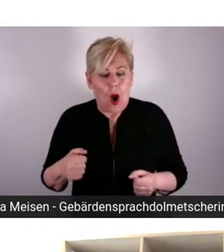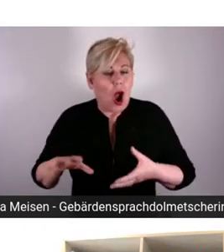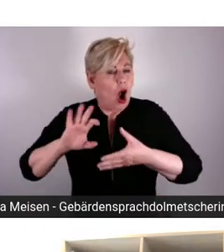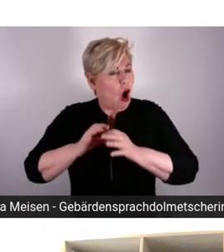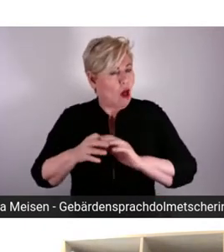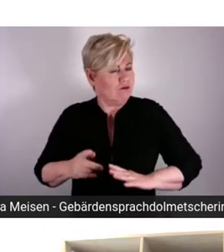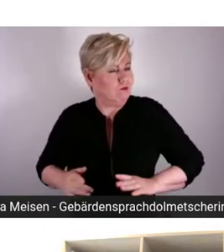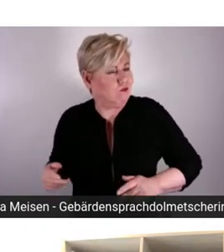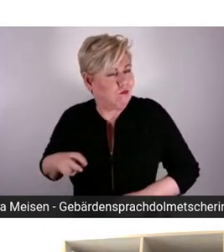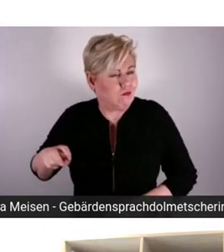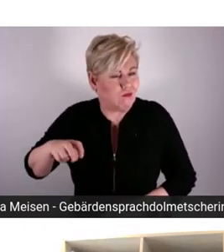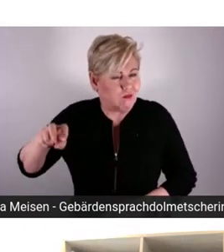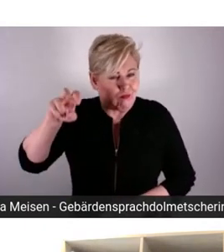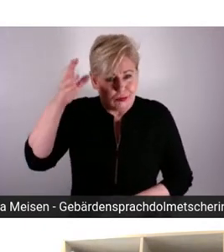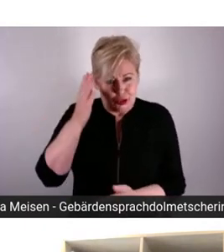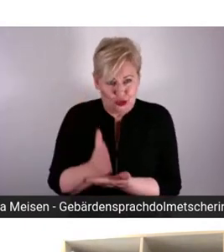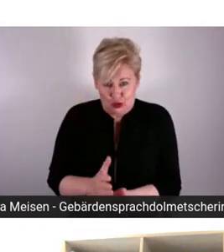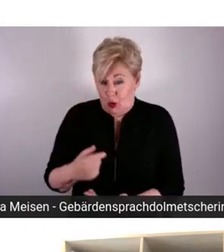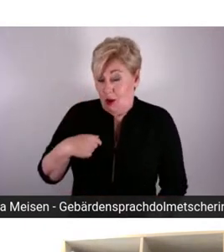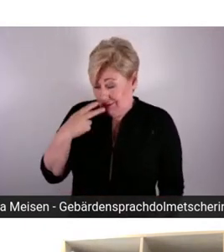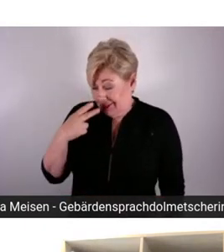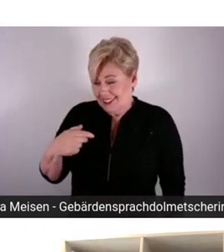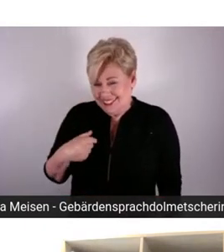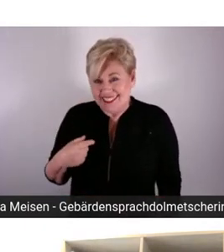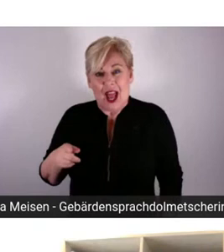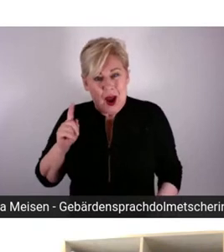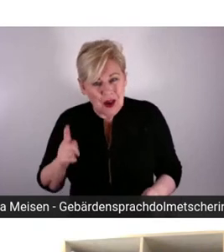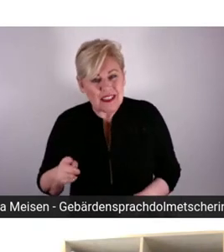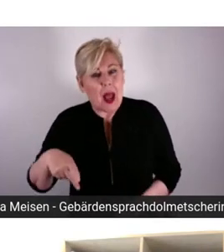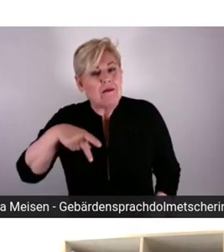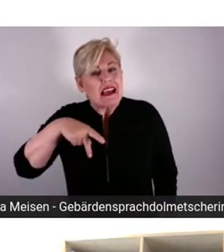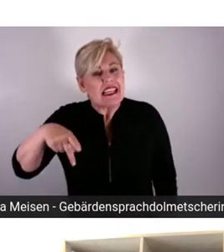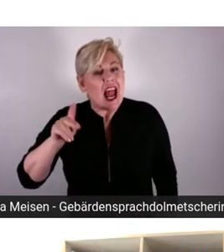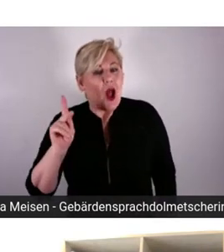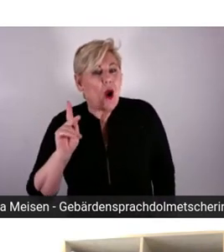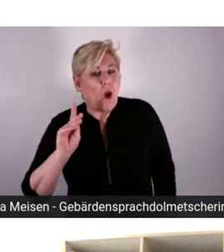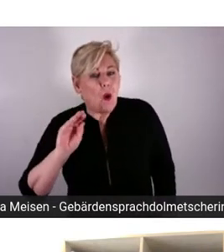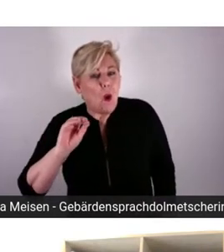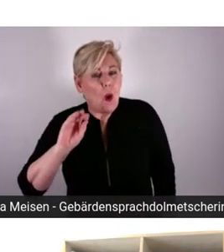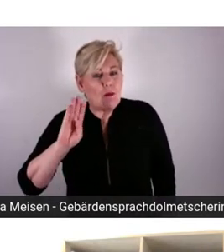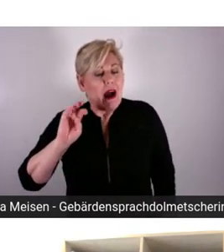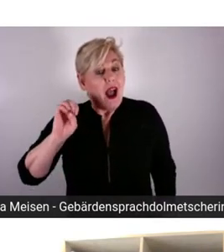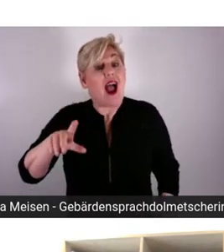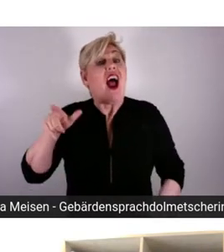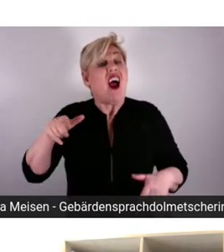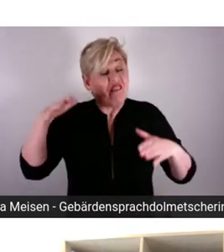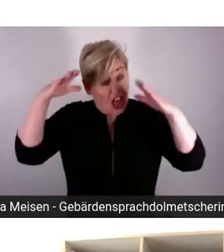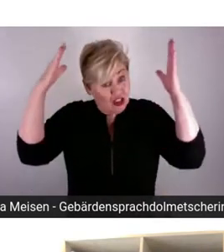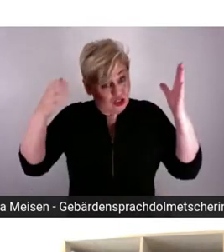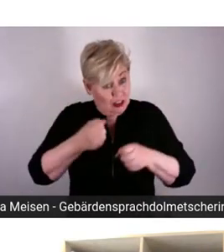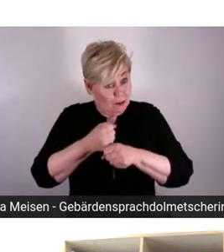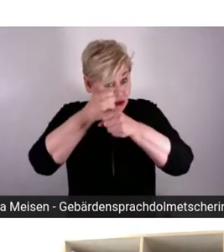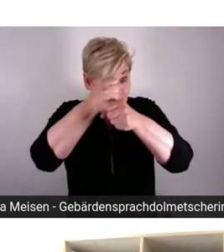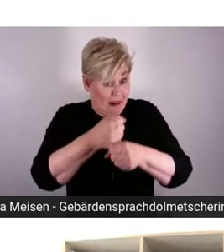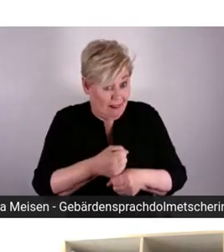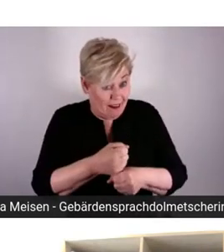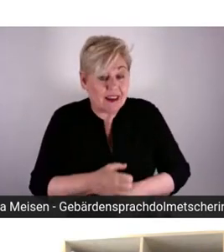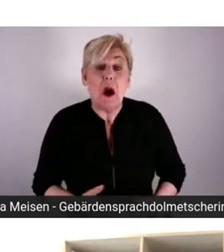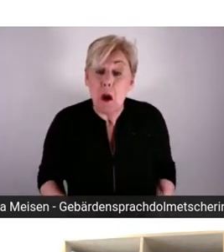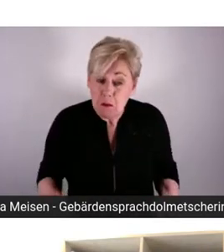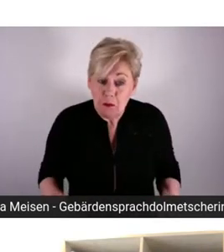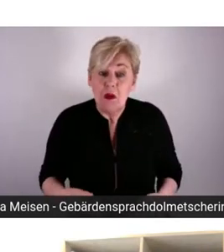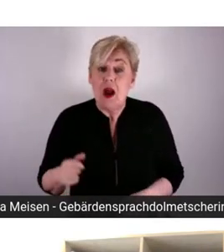schon aufgestiegen, wie ich gesehen habe. Und Pascal Kober ist sogar Fallschirmspringer. Das ist doch